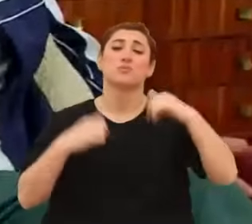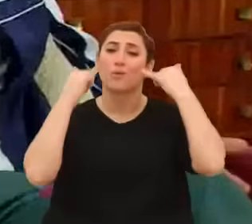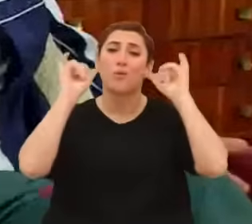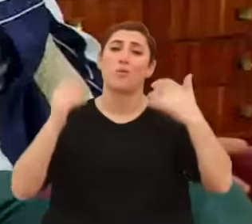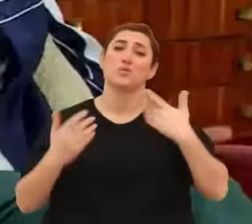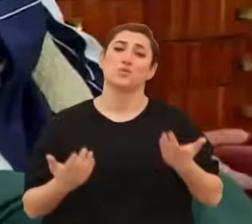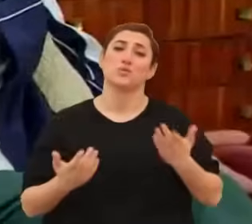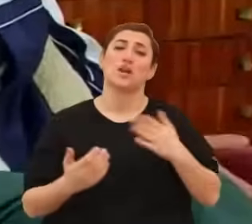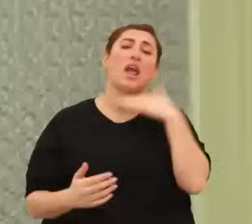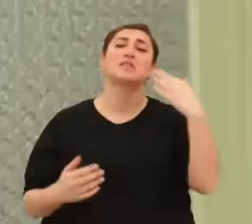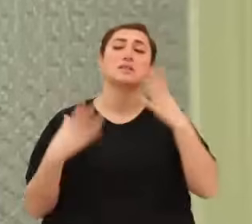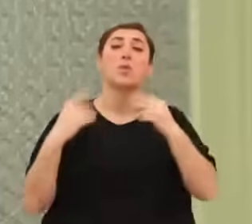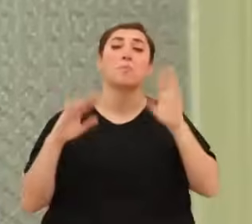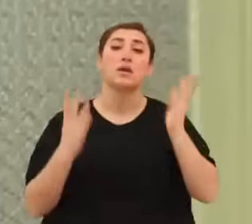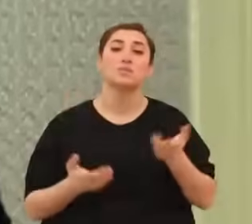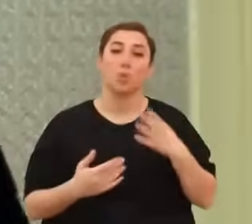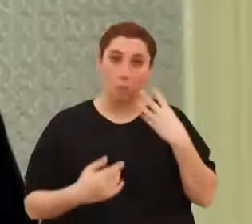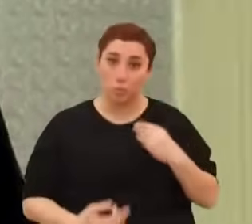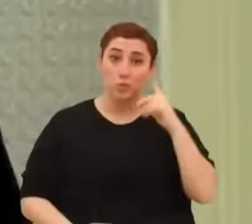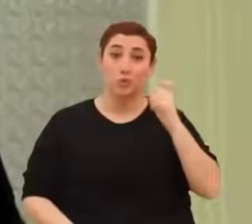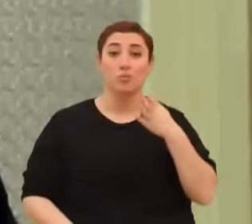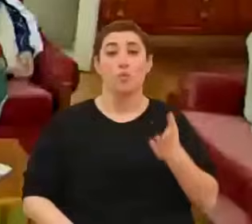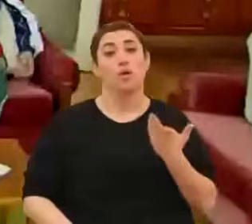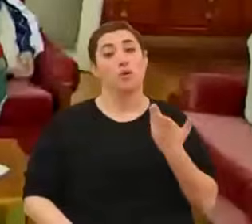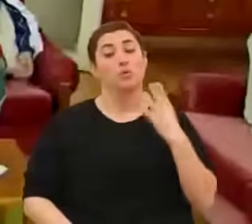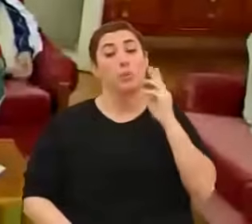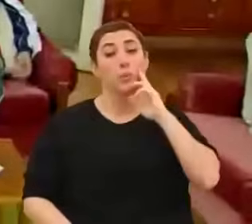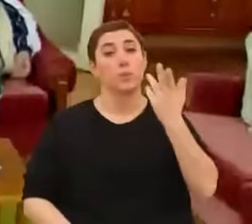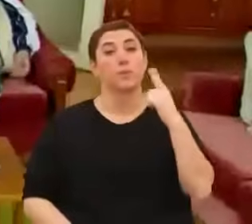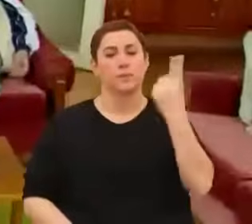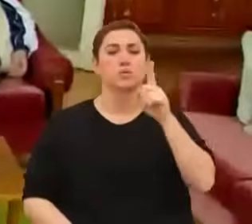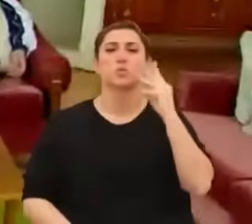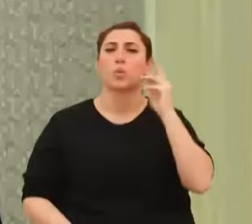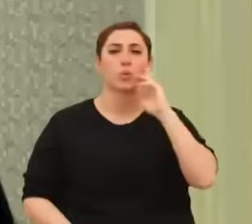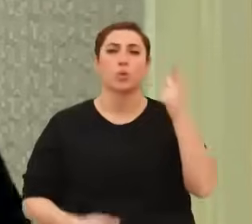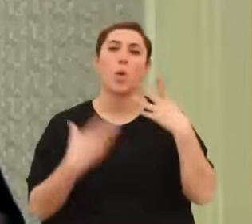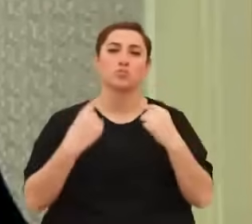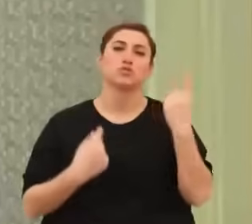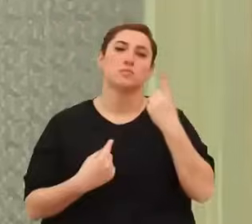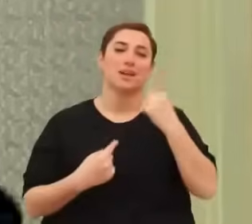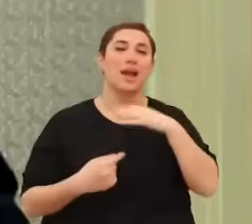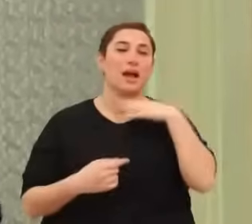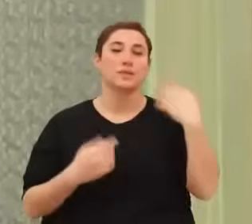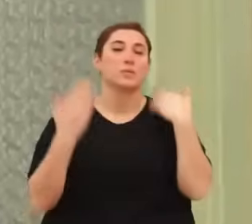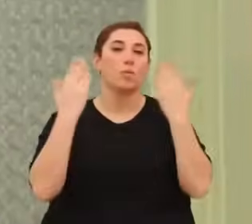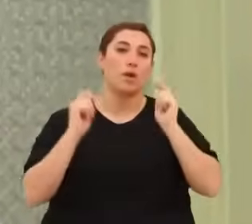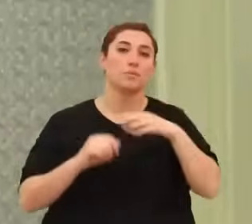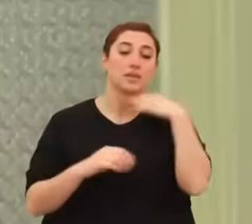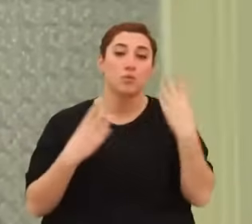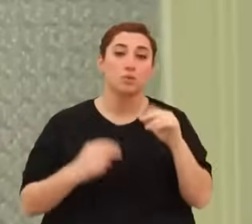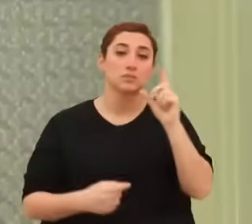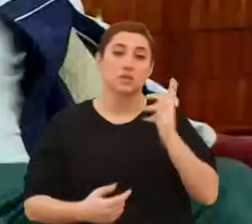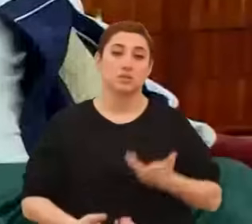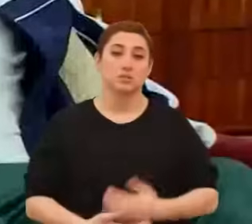moç ya, Allah aşkına? Kesmesen olmuyor mu? Olur mu öyle şey? Aa, çok günah. Bir kere çok günah. Olmuş bir kere, adadık olmuş. Kesmemiz lazım